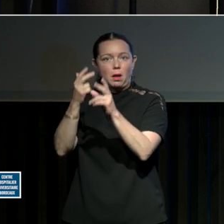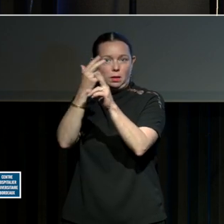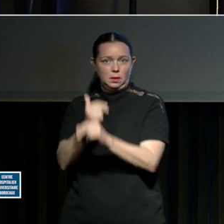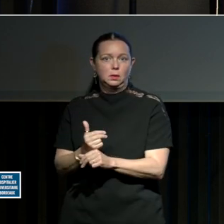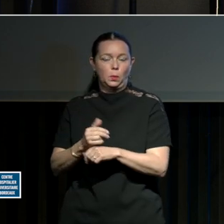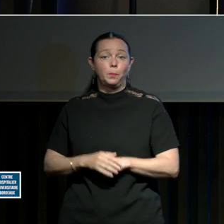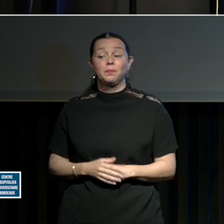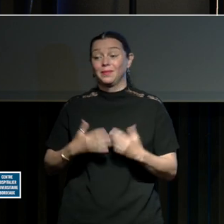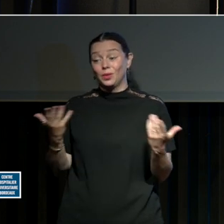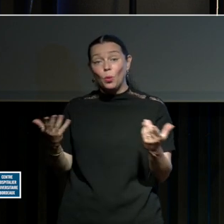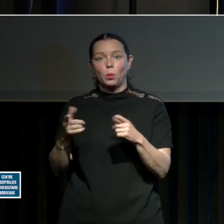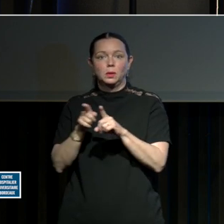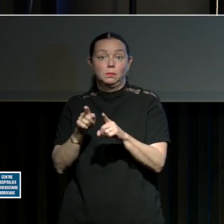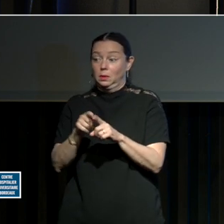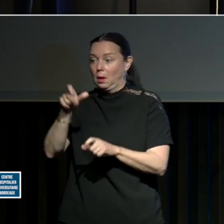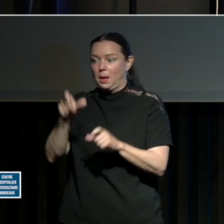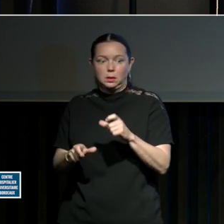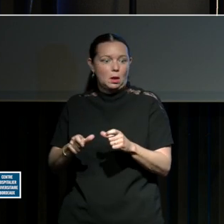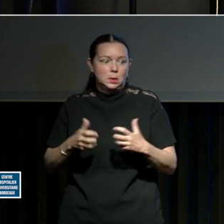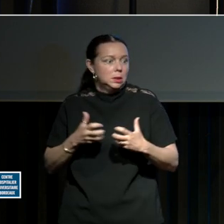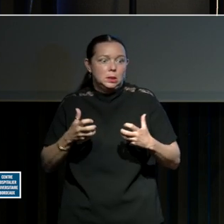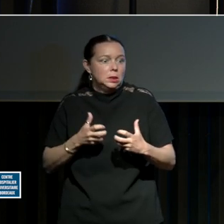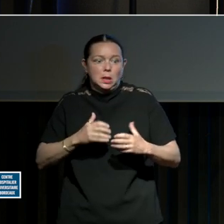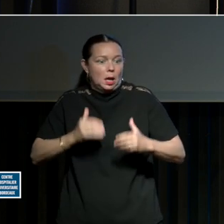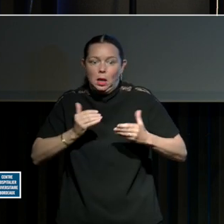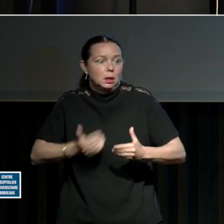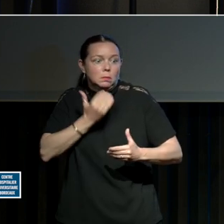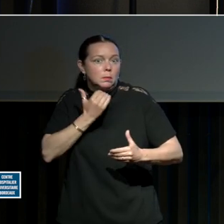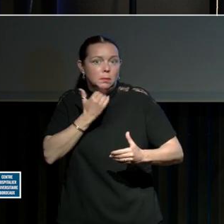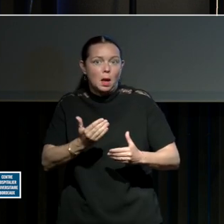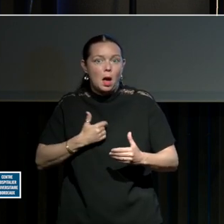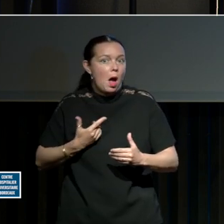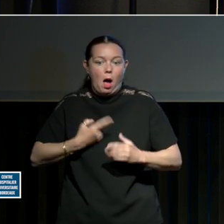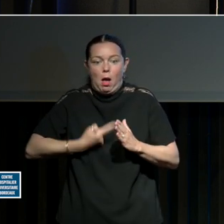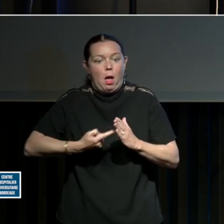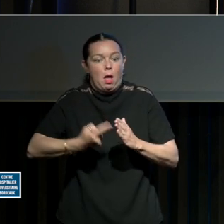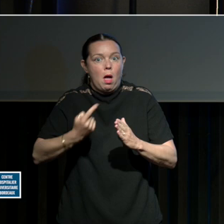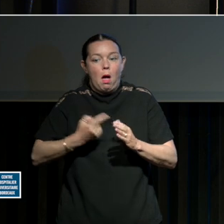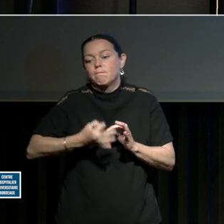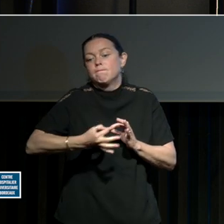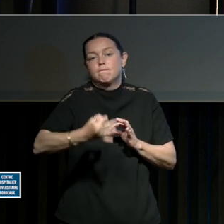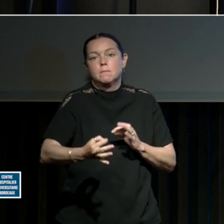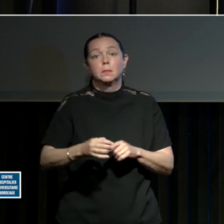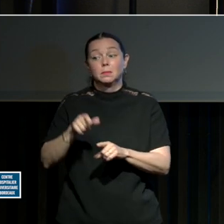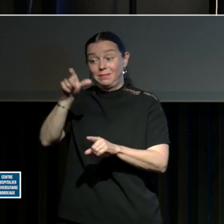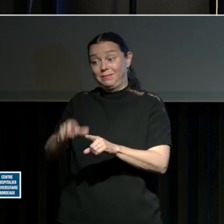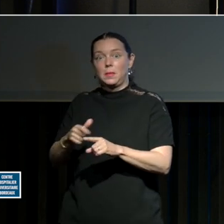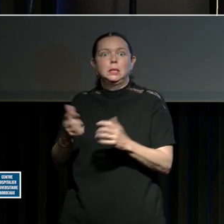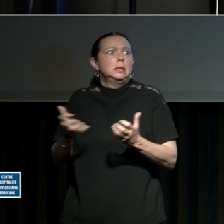dimension donc compulsive d'utilisation qui est sous-tendue par une envie